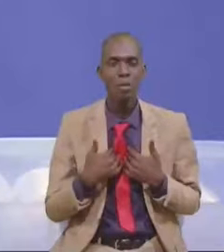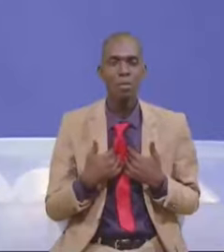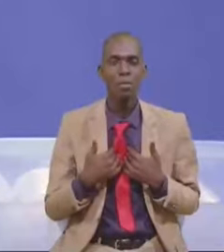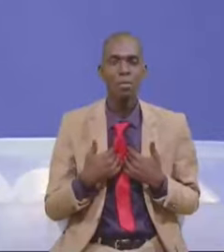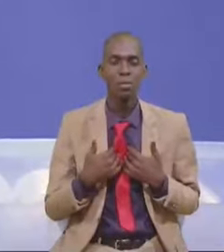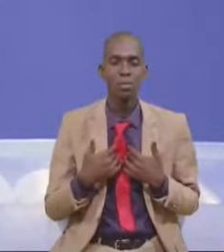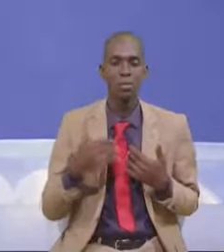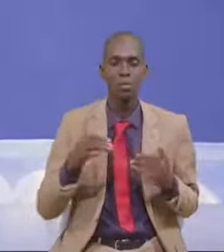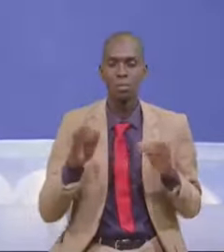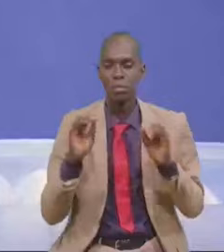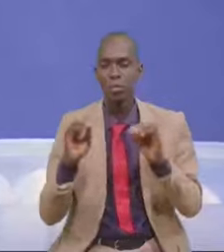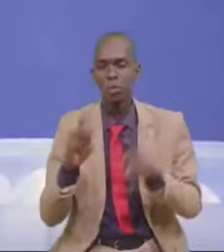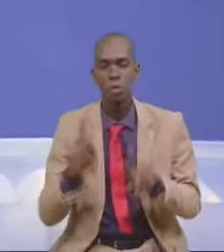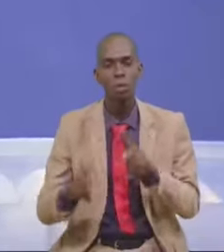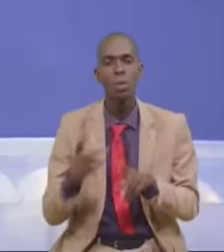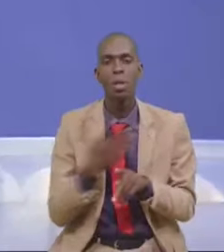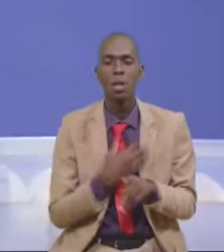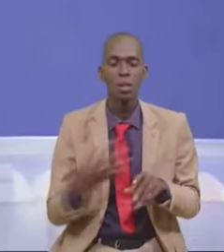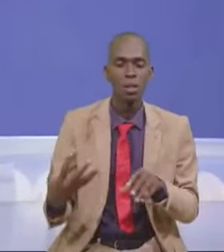C'est ce qui arrivera.